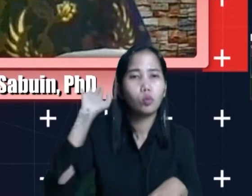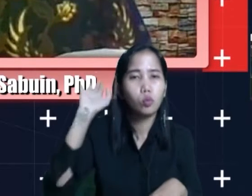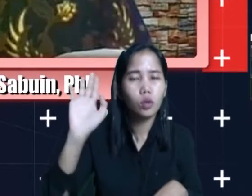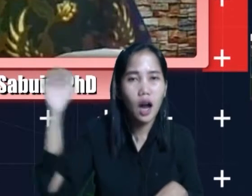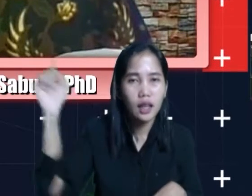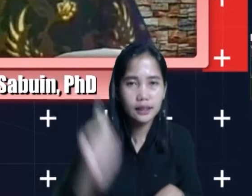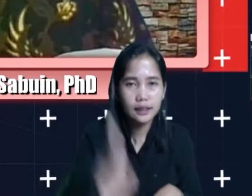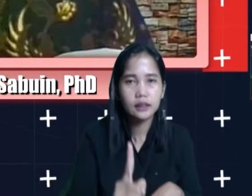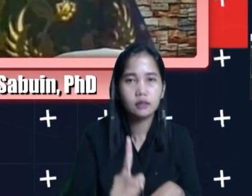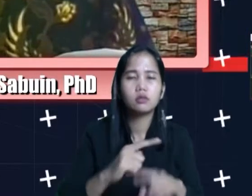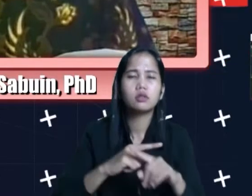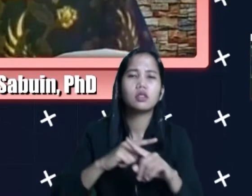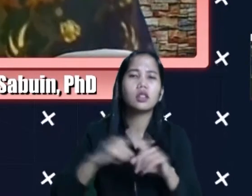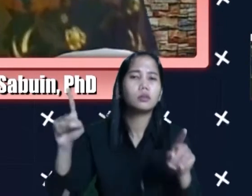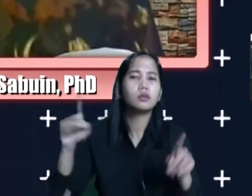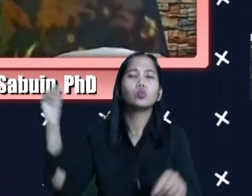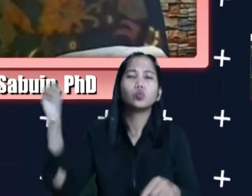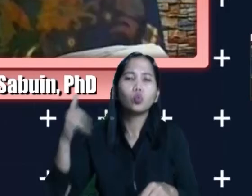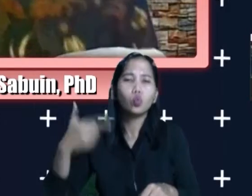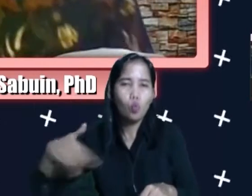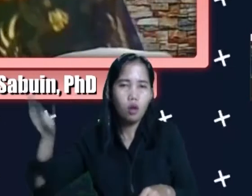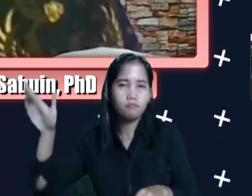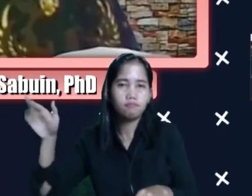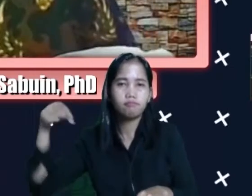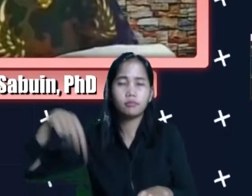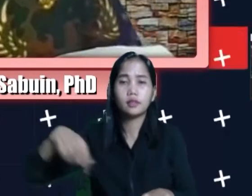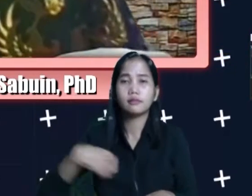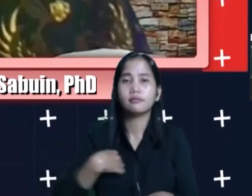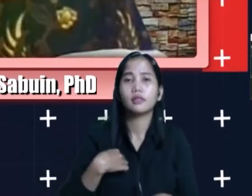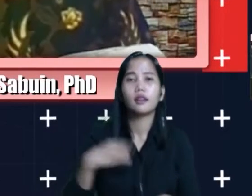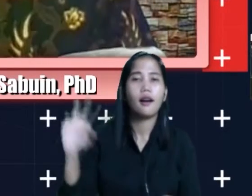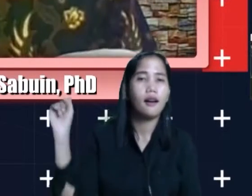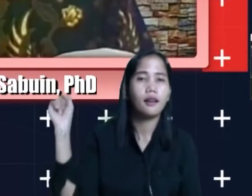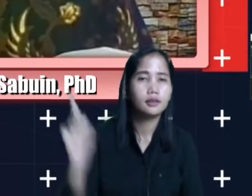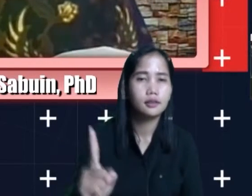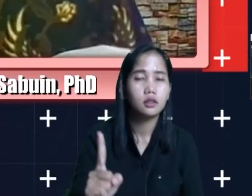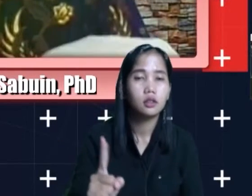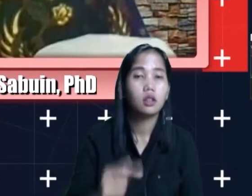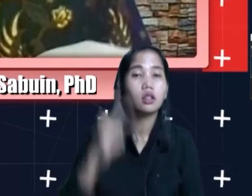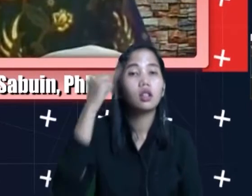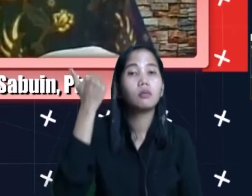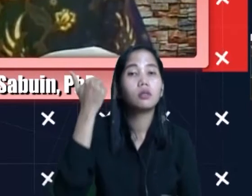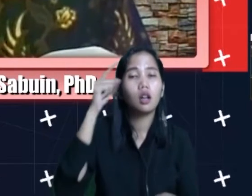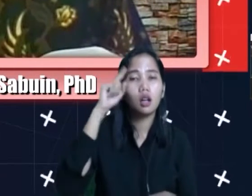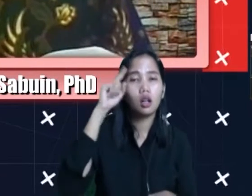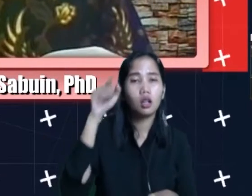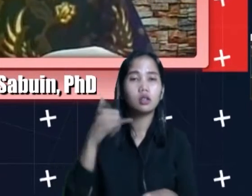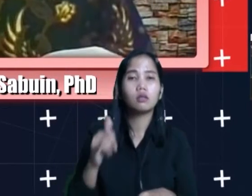menurut kerelaannya. Titik di situ kan? Titik. Jadi apa yang dikatakan oleh ayat